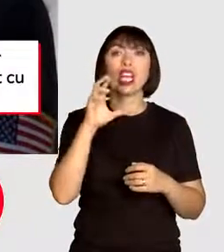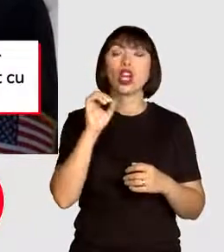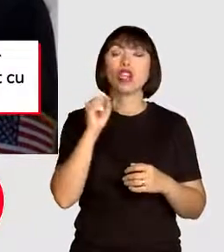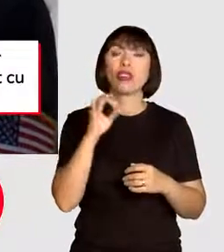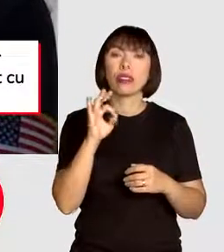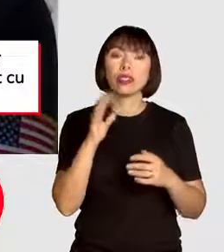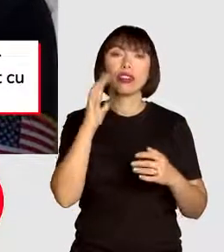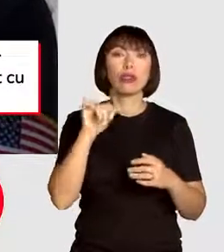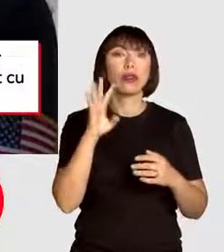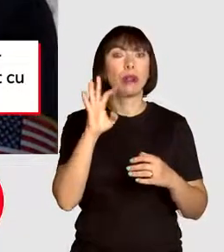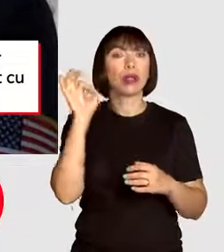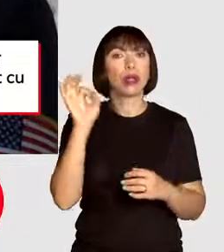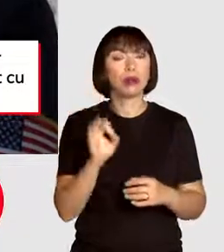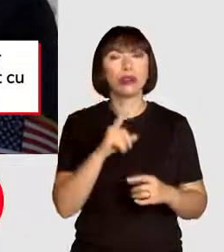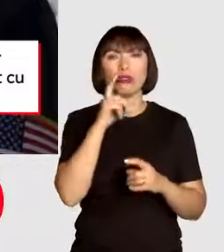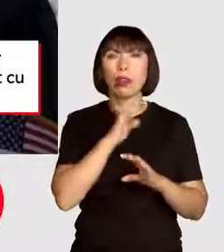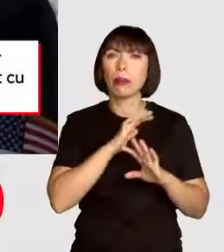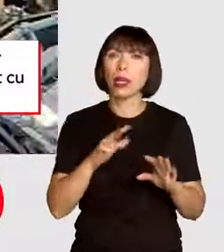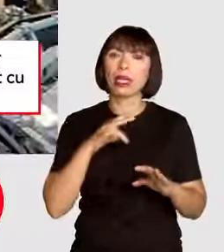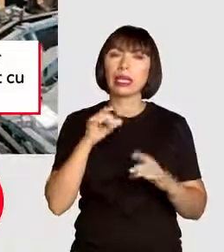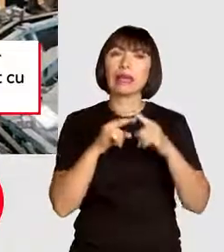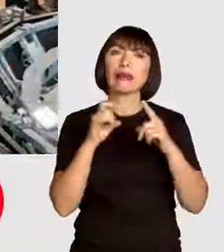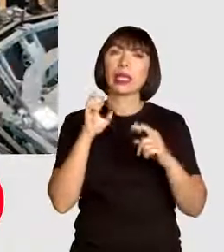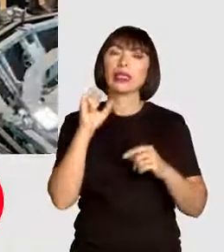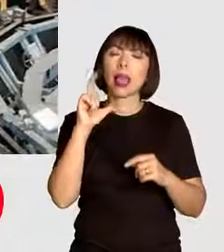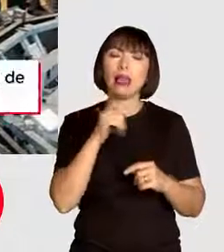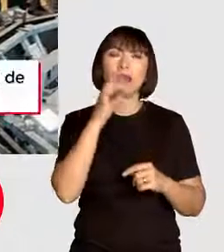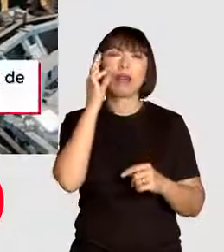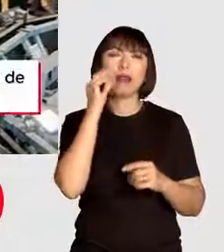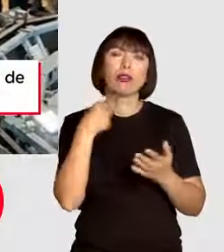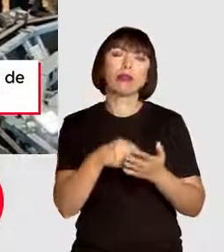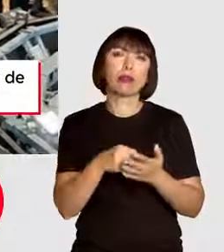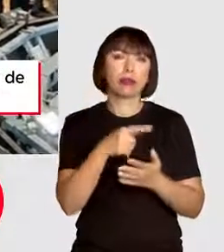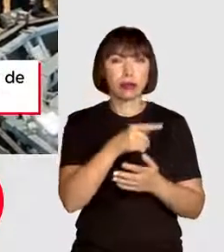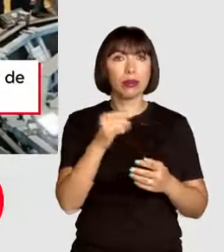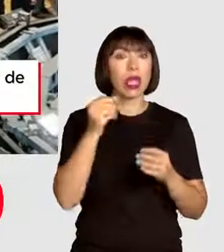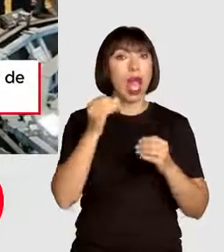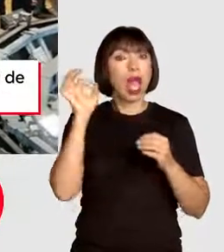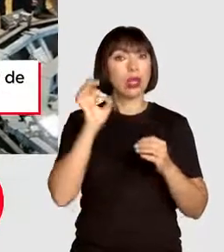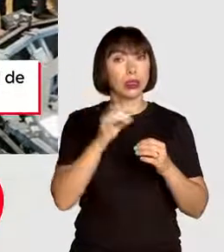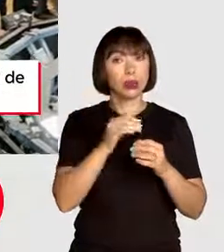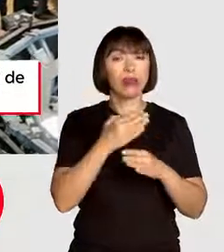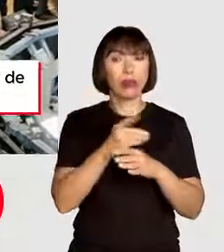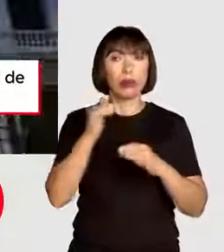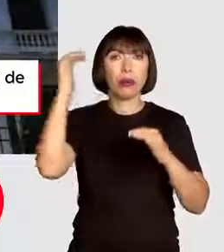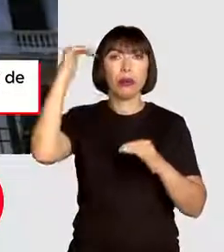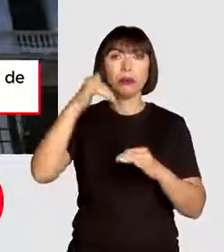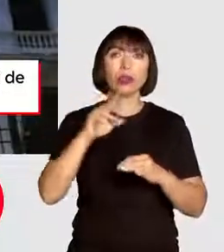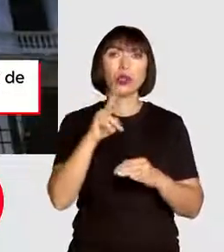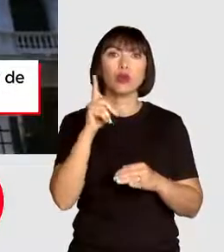5,4 procente cel mai rău este însă test la favorite investitorilor a ține companii sau depreciat cu peste